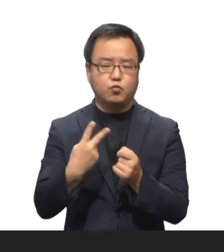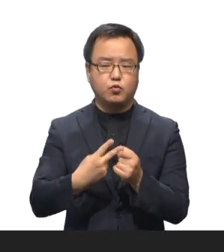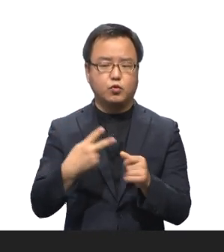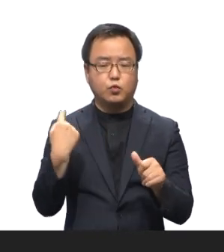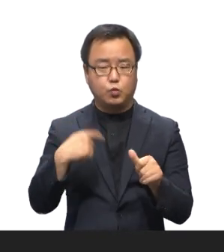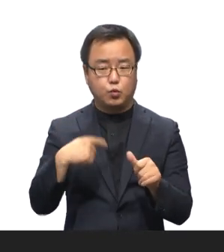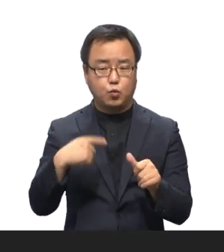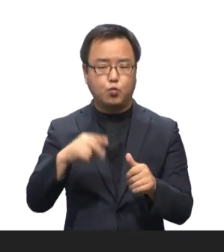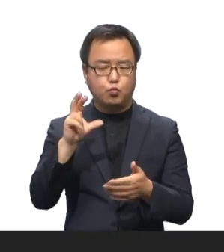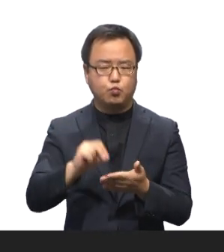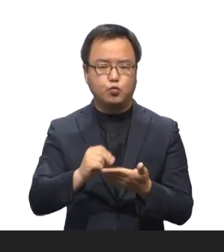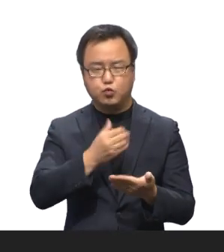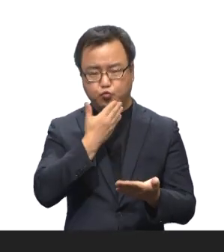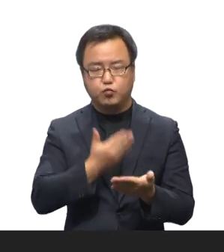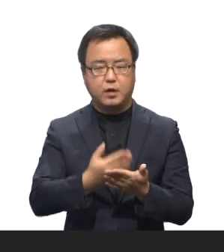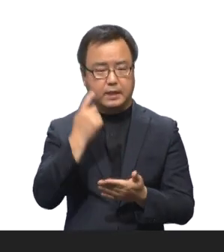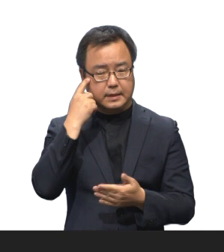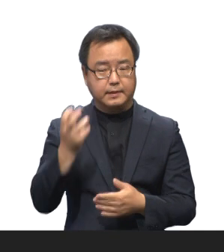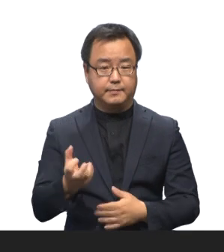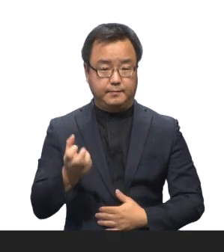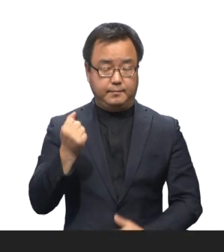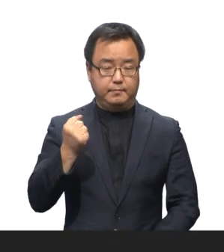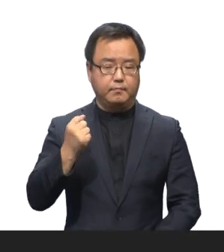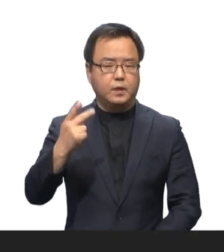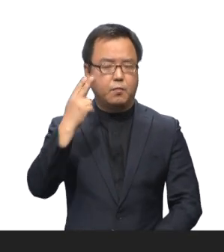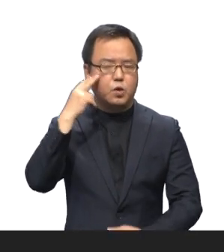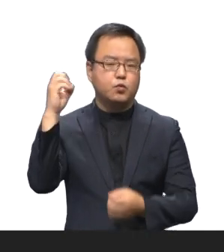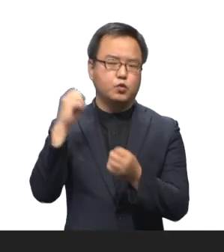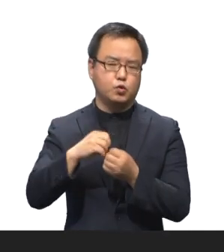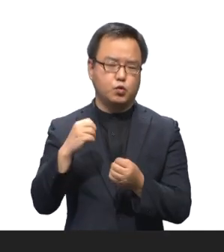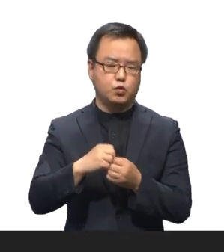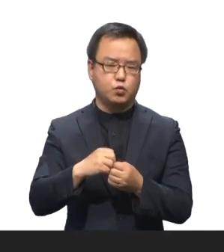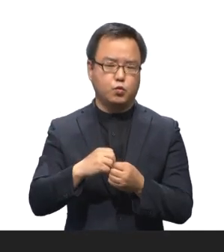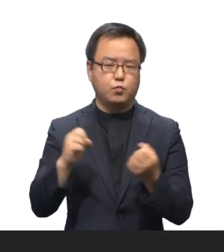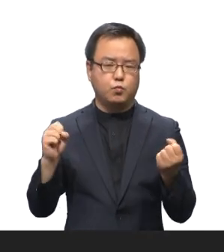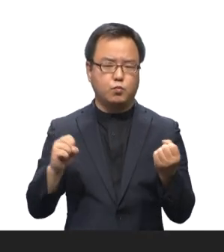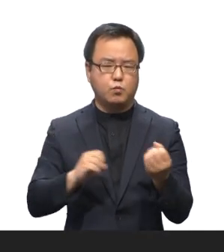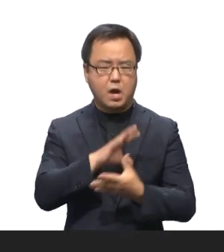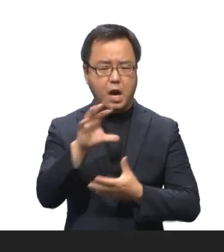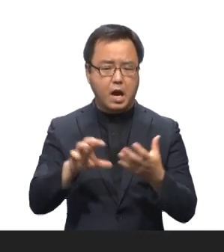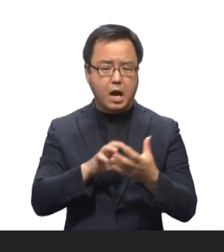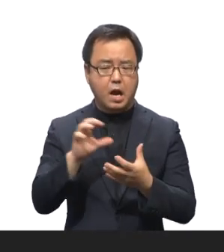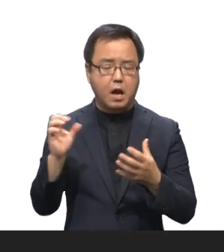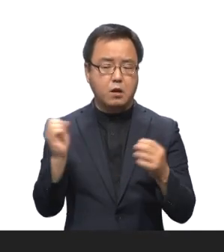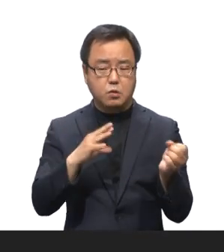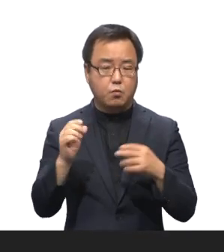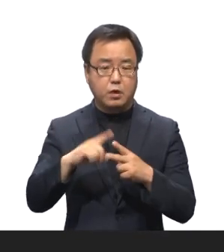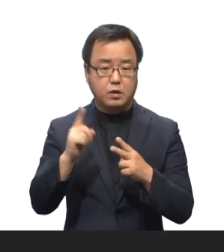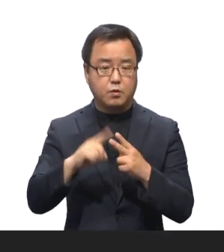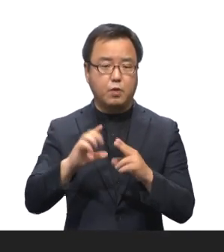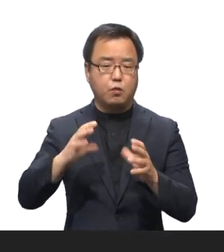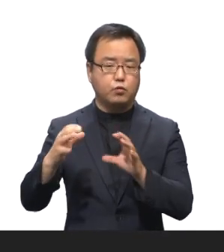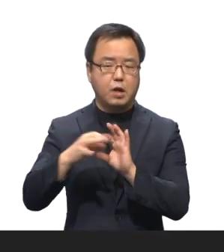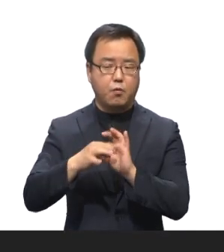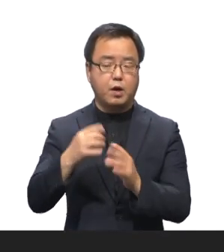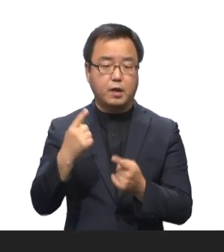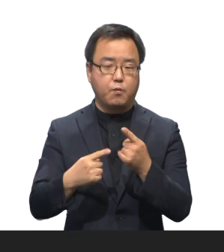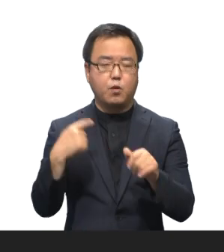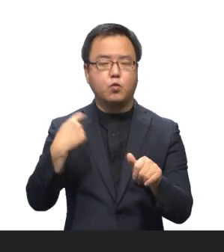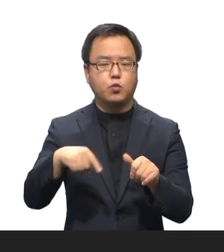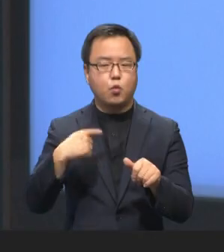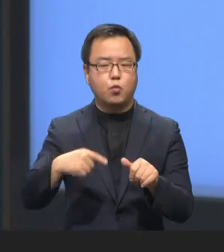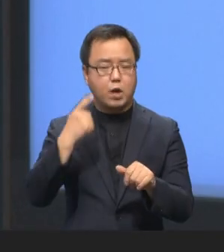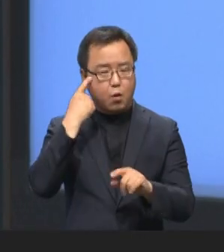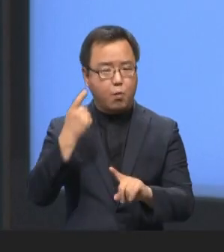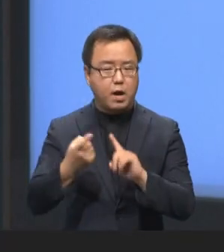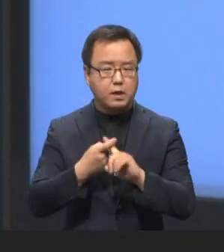중요하게 생각한다고 답했습니다. 이 미국의 전통적인 논쟁거리인 테러리즘이나 국제관계보다도 교육 문제에 대한 관심도가